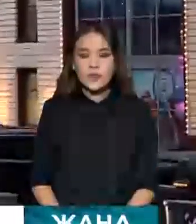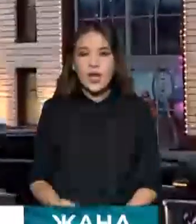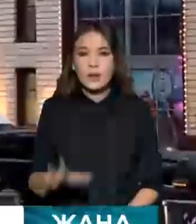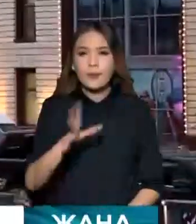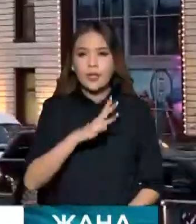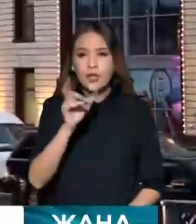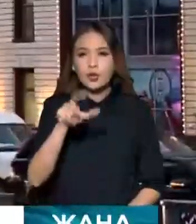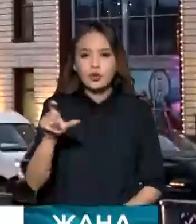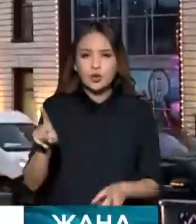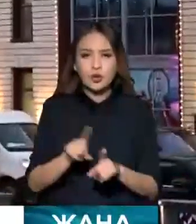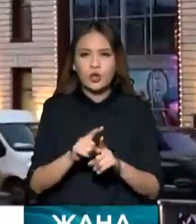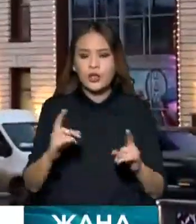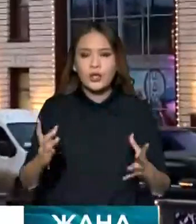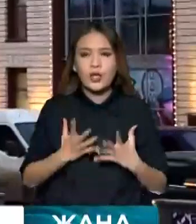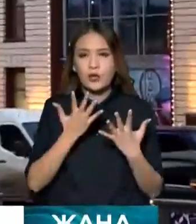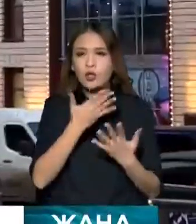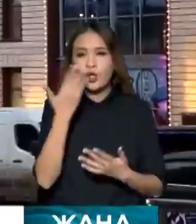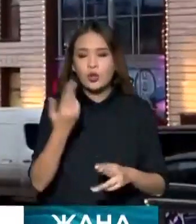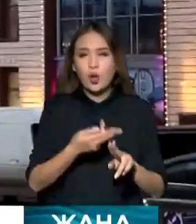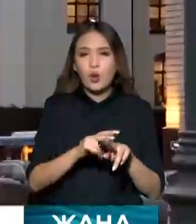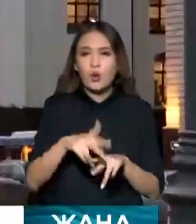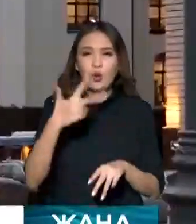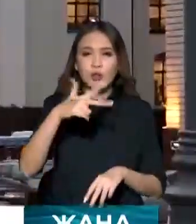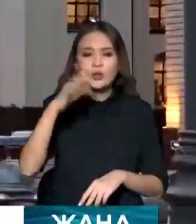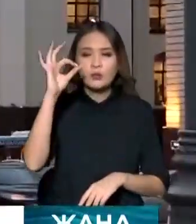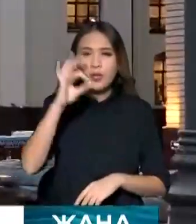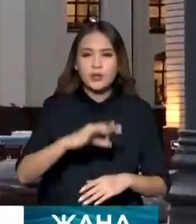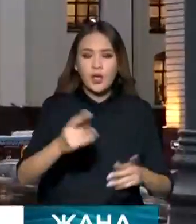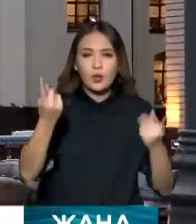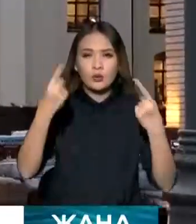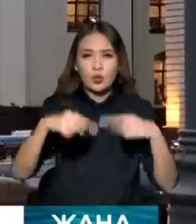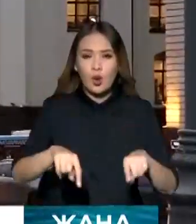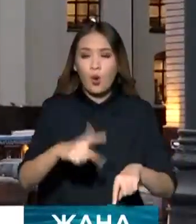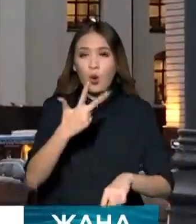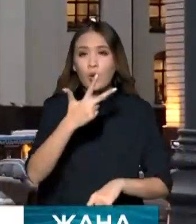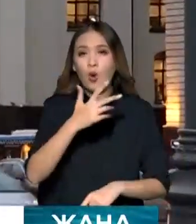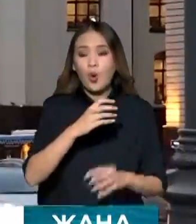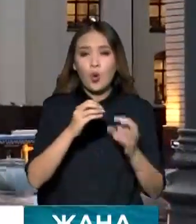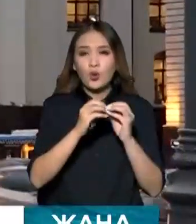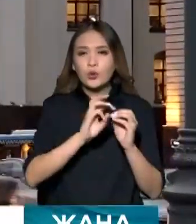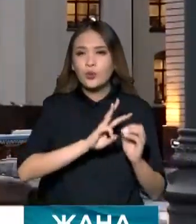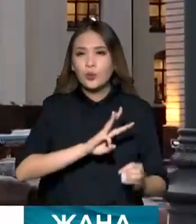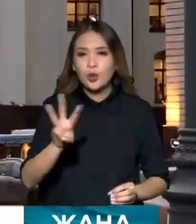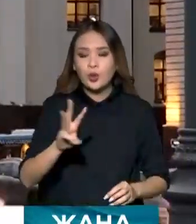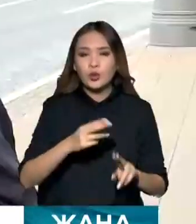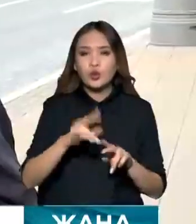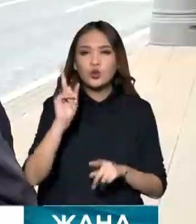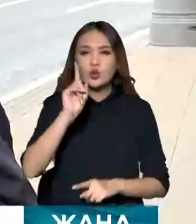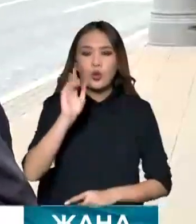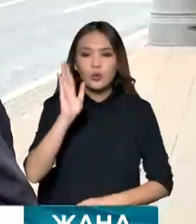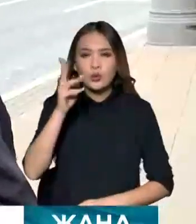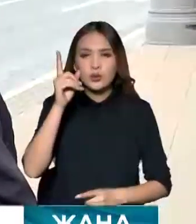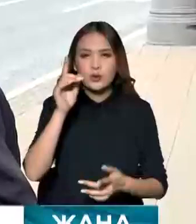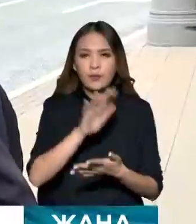Мигранттардың да жағдайы мәз емес, орта есеппен табыс 30% төмендеген. 10 миллионнан астам мигранттың болашағы белгісіз.